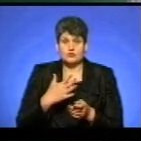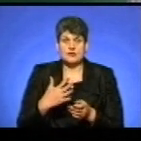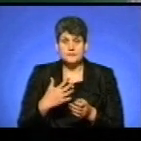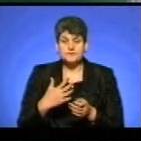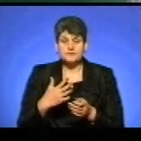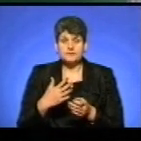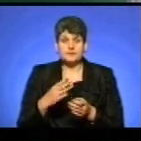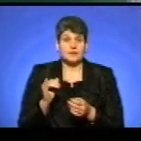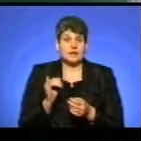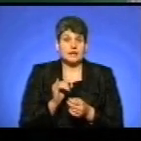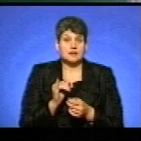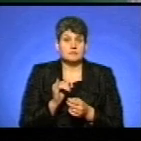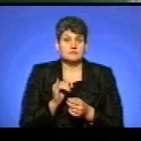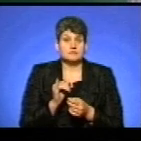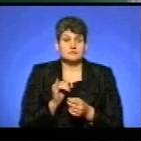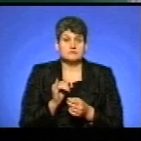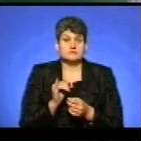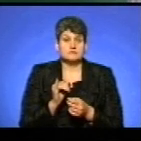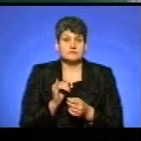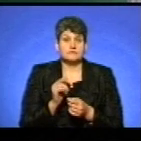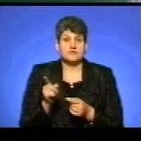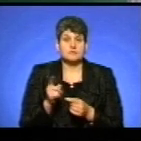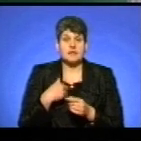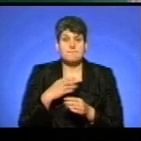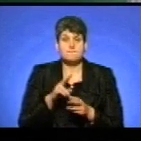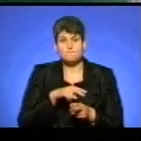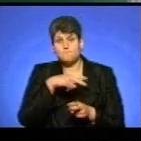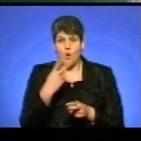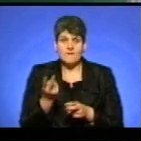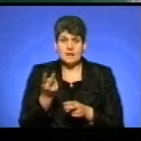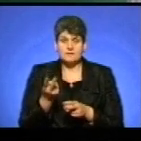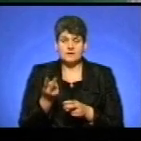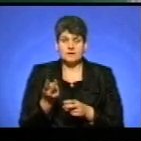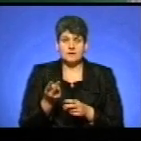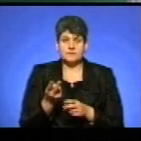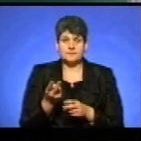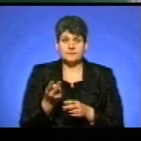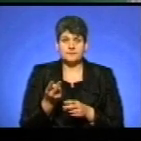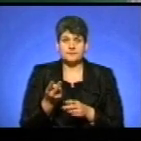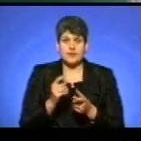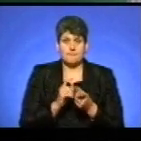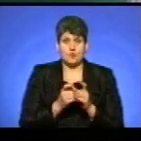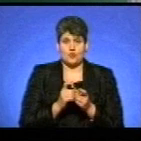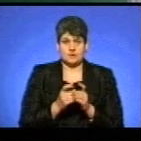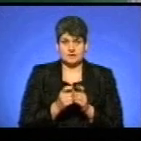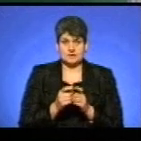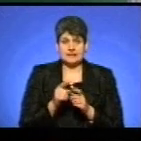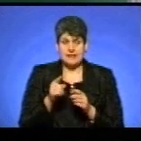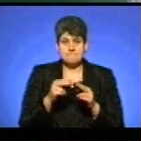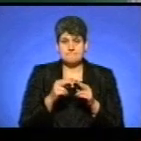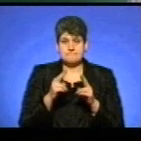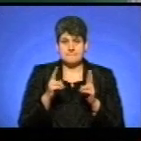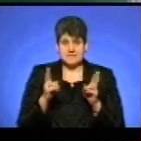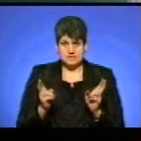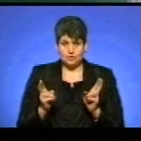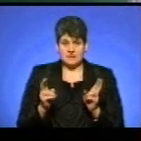він мене повалив. І почали, ми таке, ніби боротися. Там місток, і